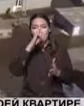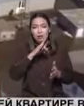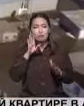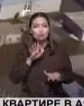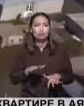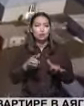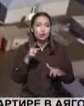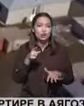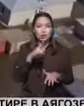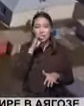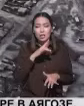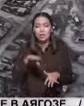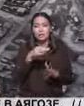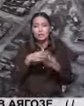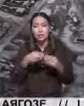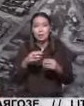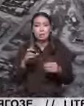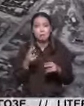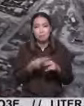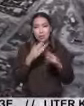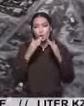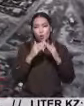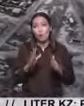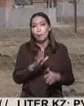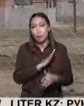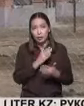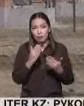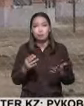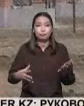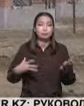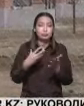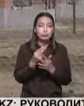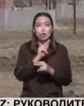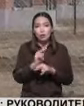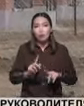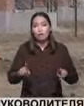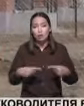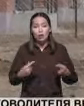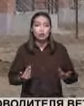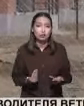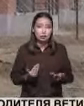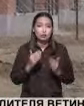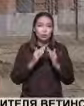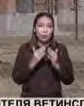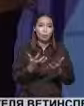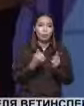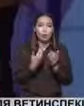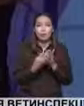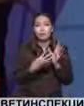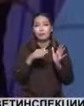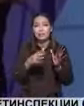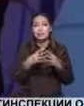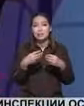оставило 1000 казахстанских семей без крыши над головой. Однако компенсацию за ремонт и восстановление жилья получили около 9000 семей